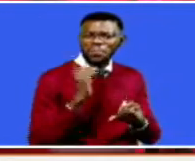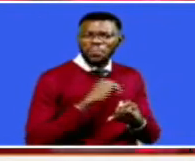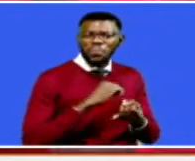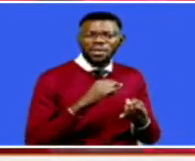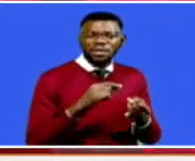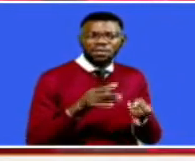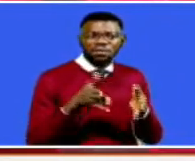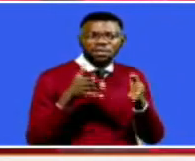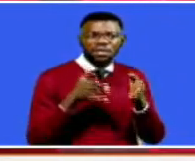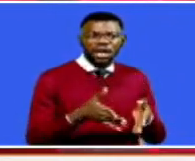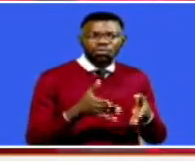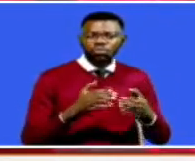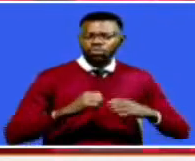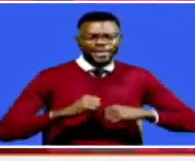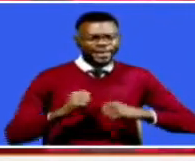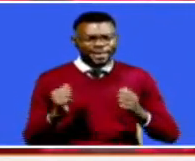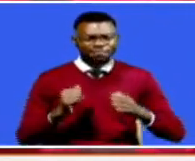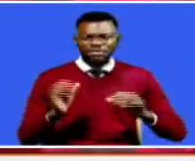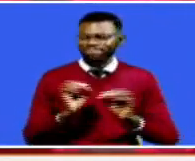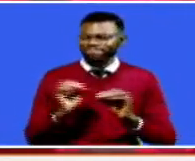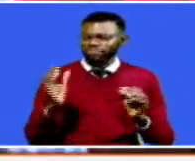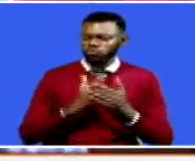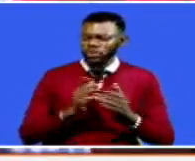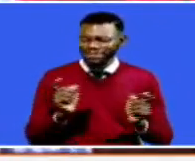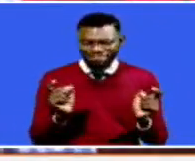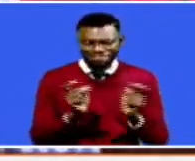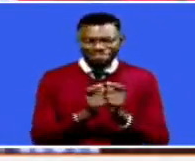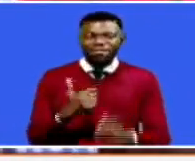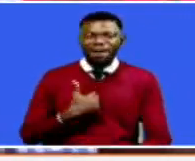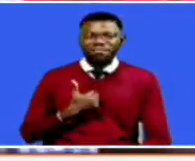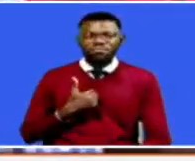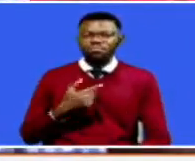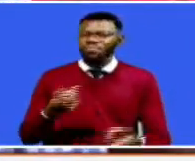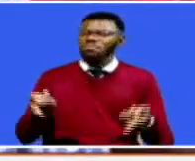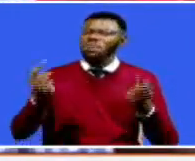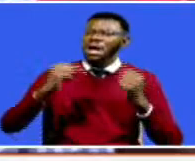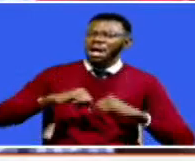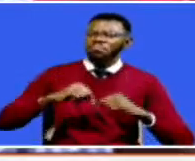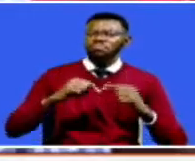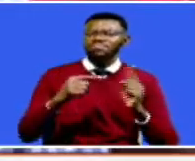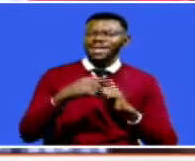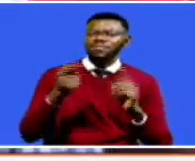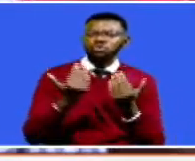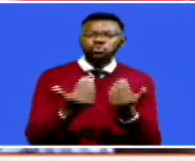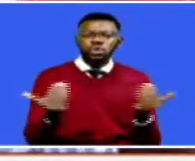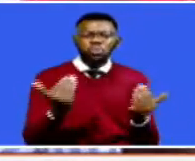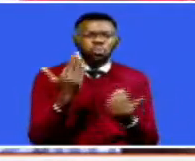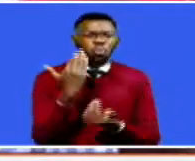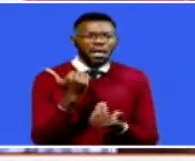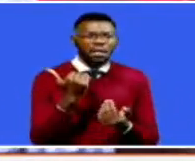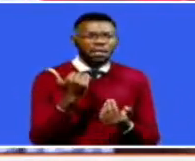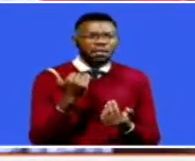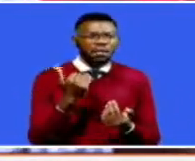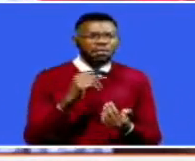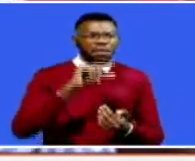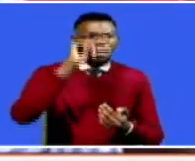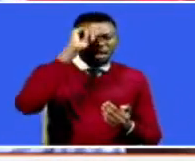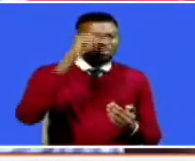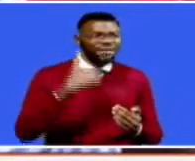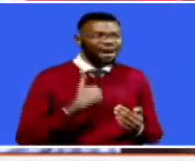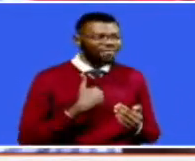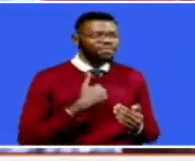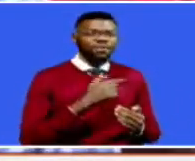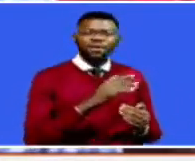ni tunafurahia, ni jambo ambayo tunasikia uchungu sana. Wanakuja kuua watoto karibu na town, na serikali wote wako hapa,